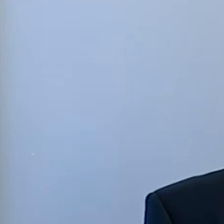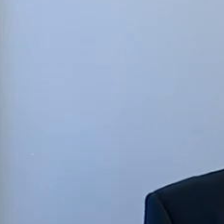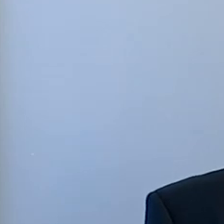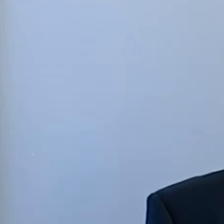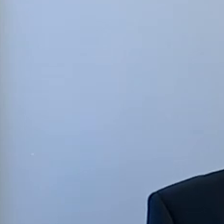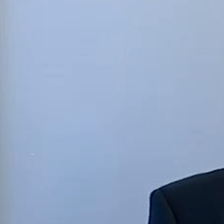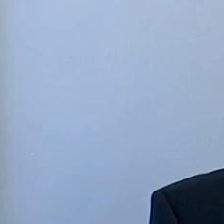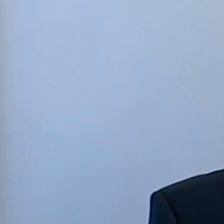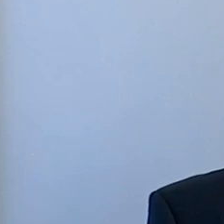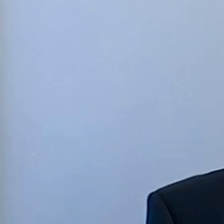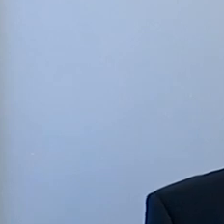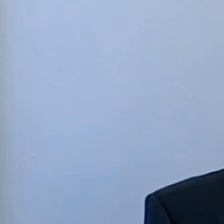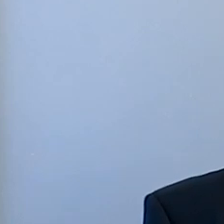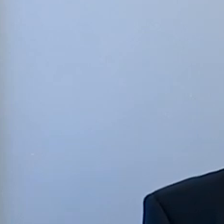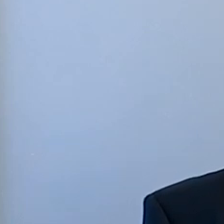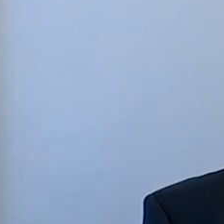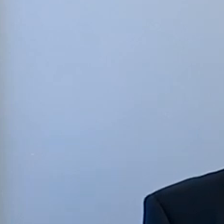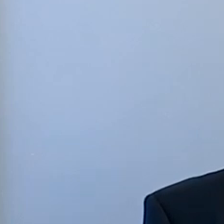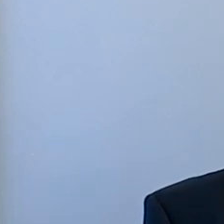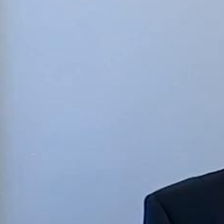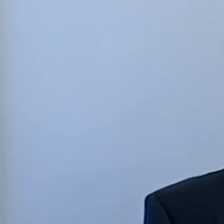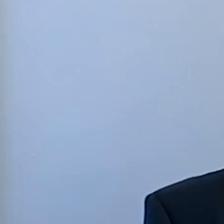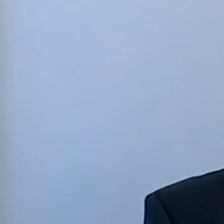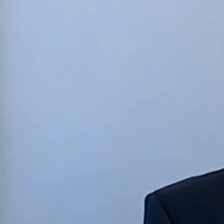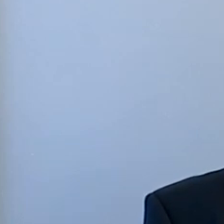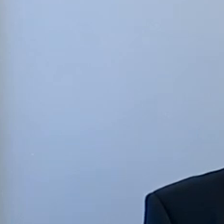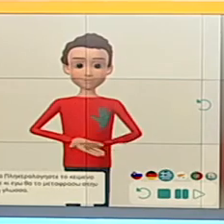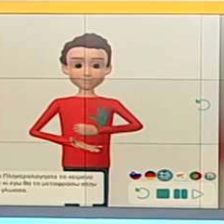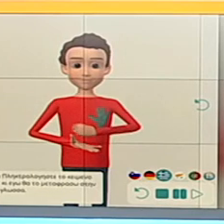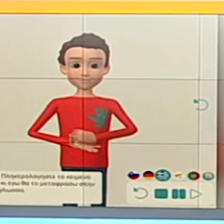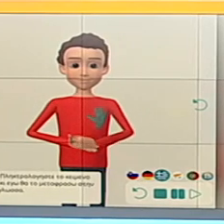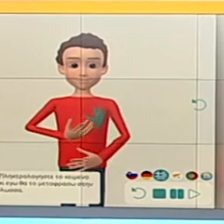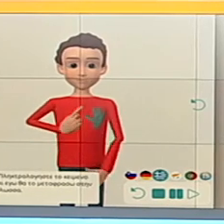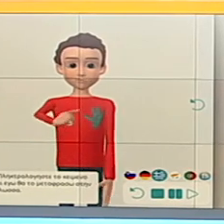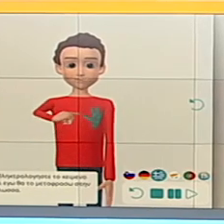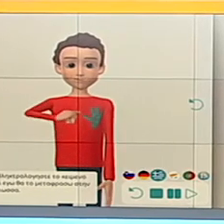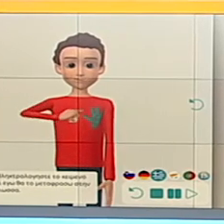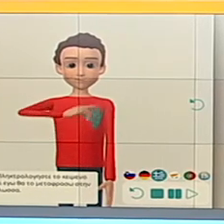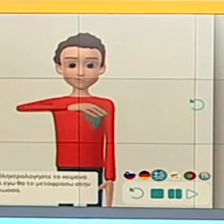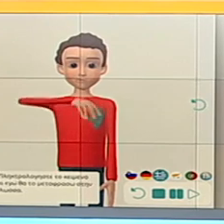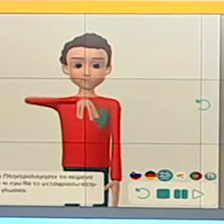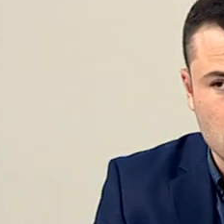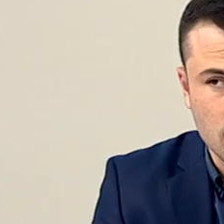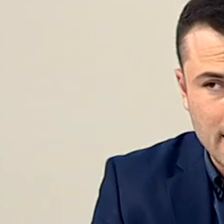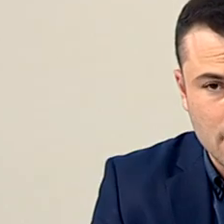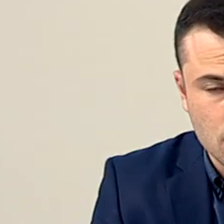διαφορετικά βίντεο με το avatar. Μάλιστα. Αναφορικά